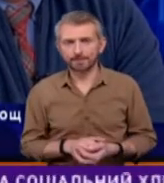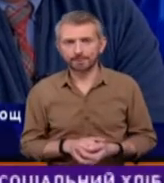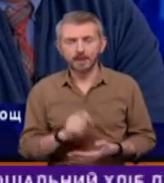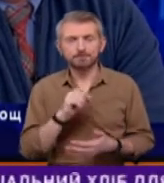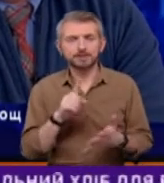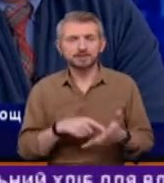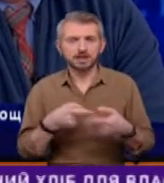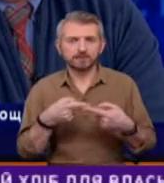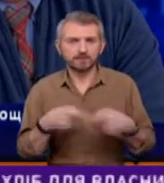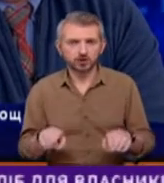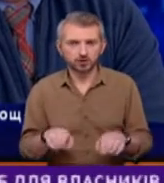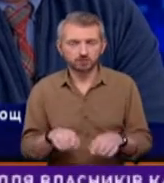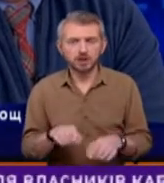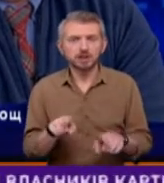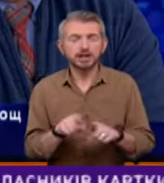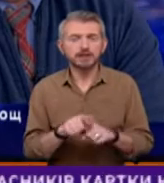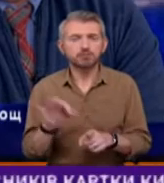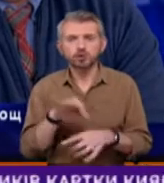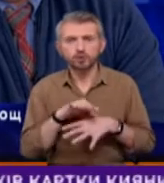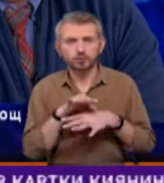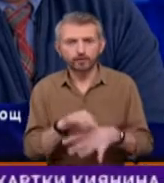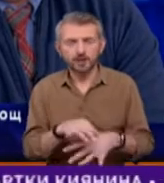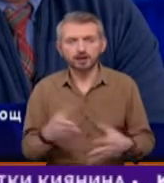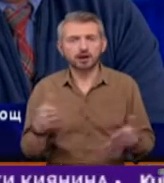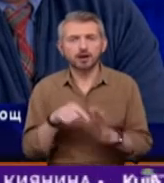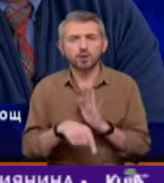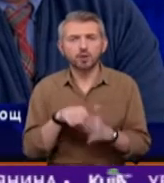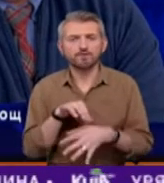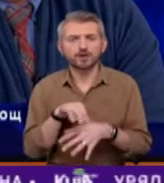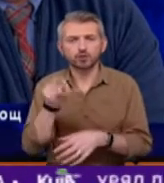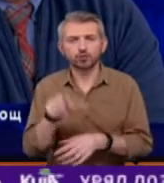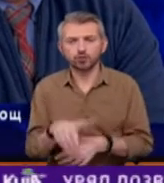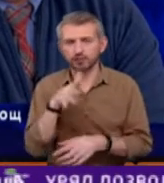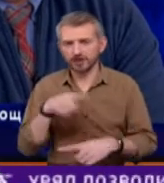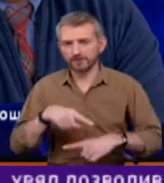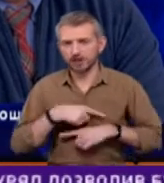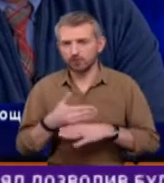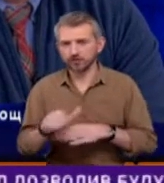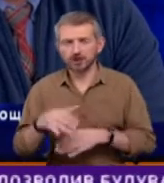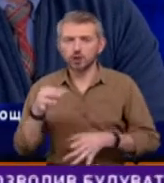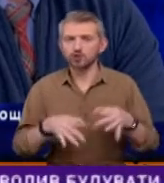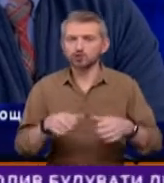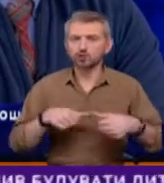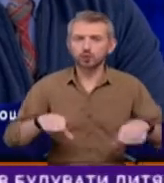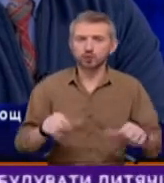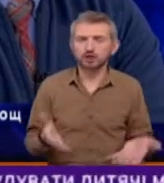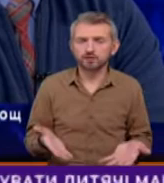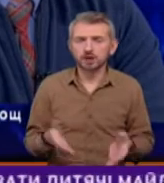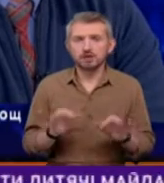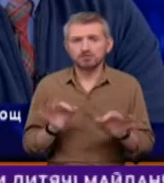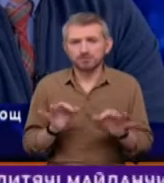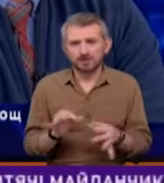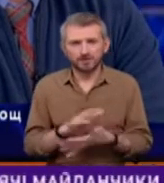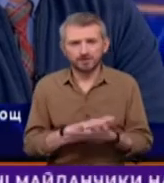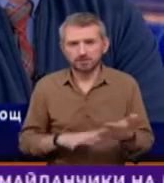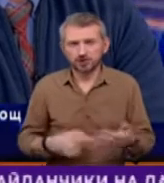Питання в іншому. Саме щодо проведення. Яка роль ведучого під час фінальної частини суддів? Ну, благо, ну, вибачте мене на